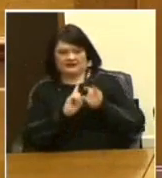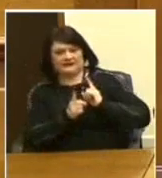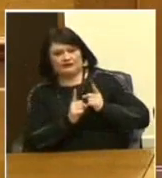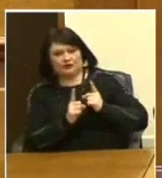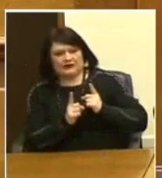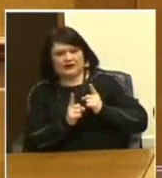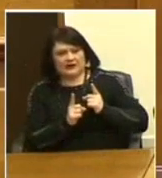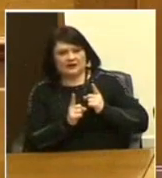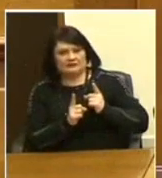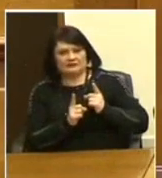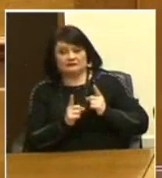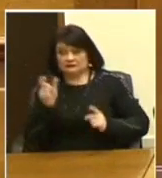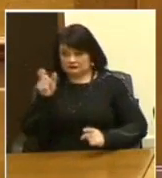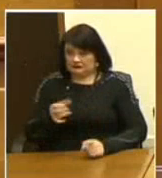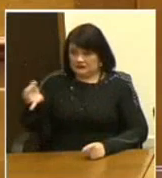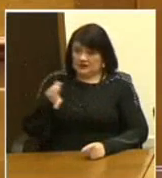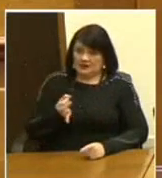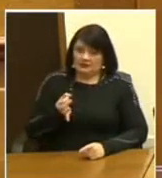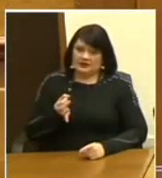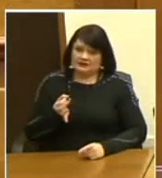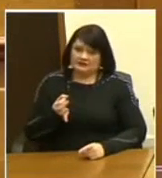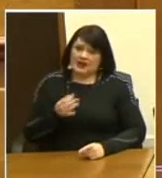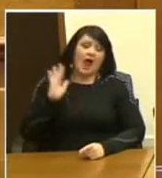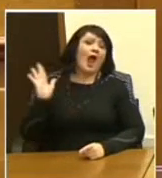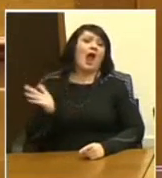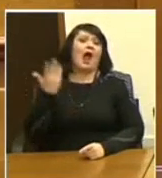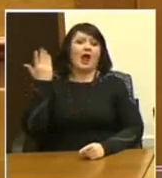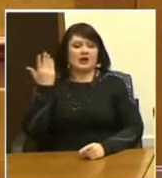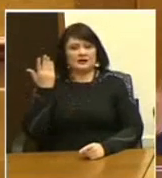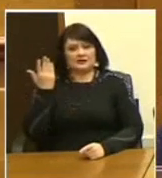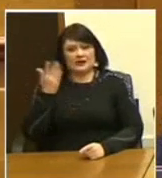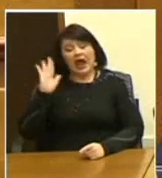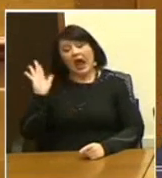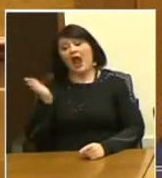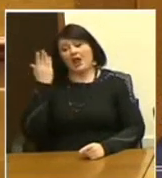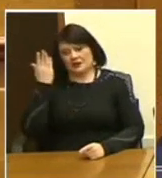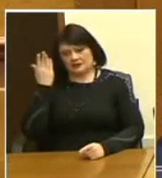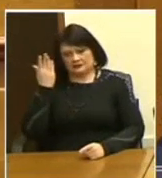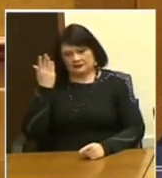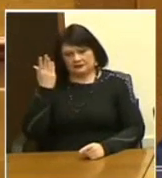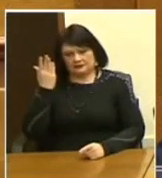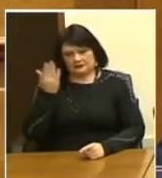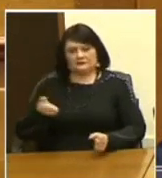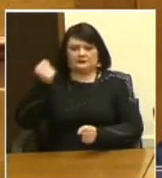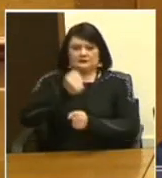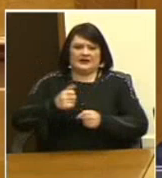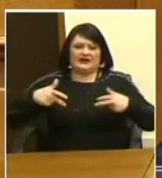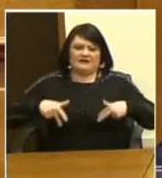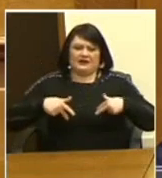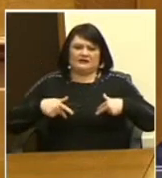δεν πρόκειται να επιχειρήσετε να την ανατρέψετε, αν ποτέ, δεν θα το καταφέρετε, αν ποτέ πάρετε τη διακυβέρνηση της